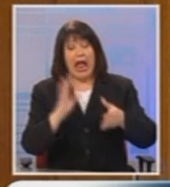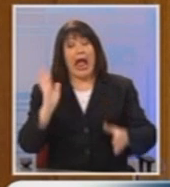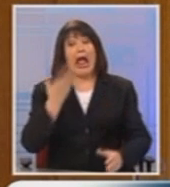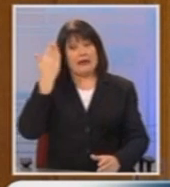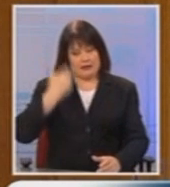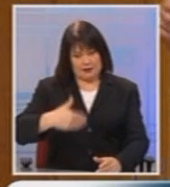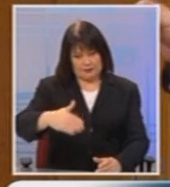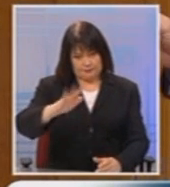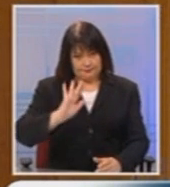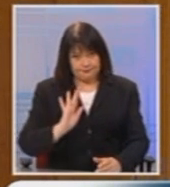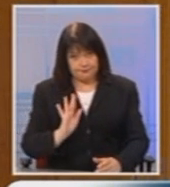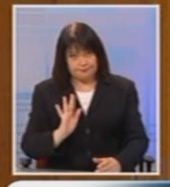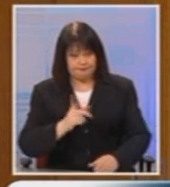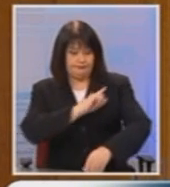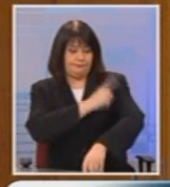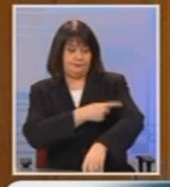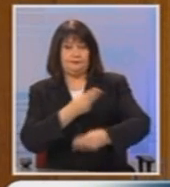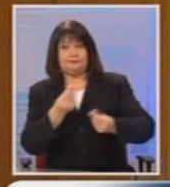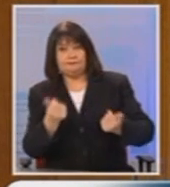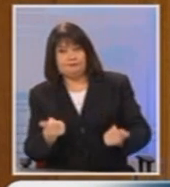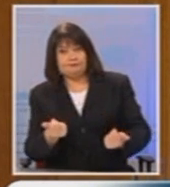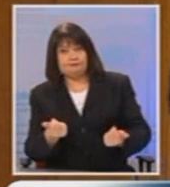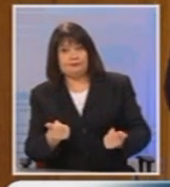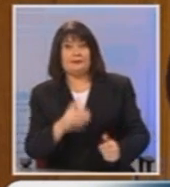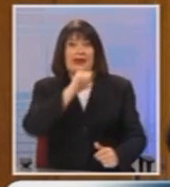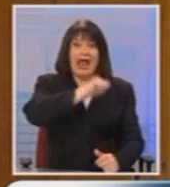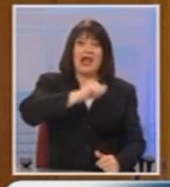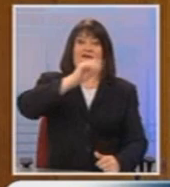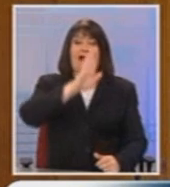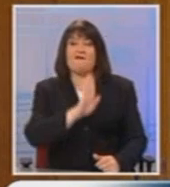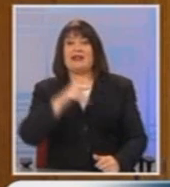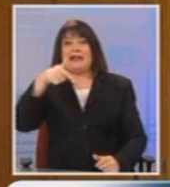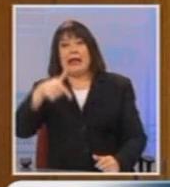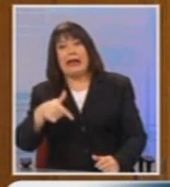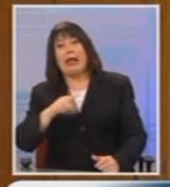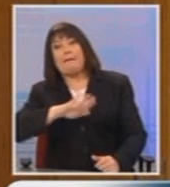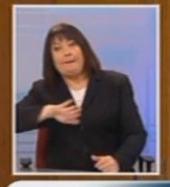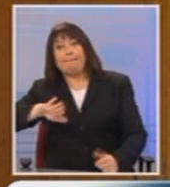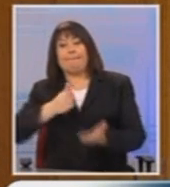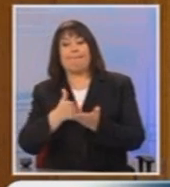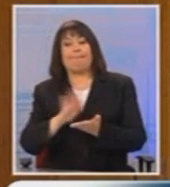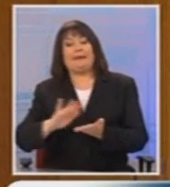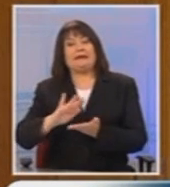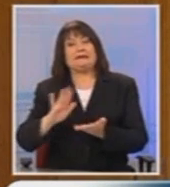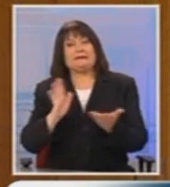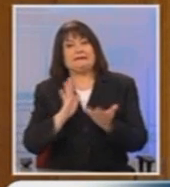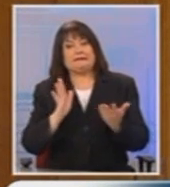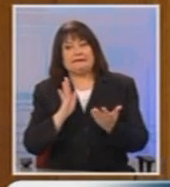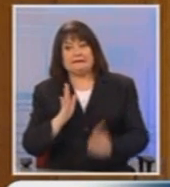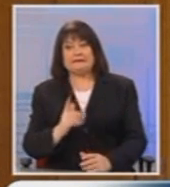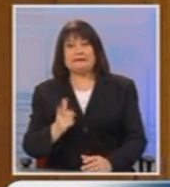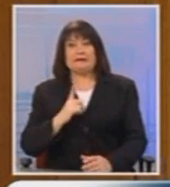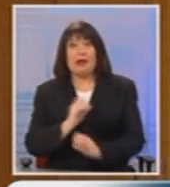σκέψη, στην ικανότητα να χαράξουμε σενάρια α, β, γ και μισό, λέω, το μισό μην το ξεχνάμε ποτέ, που είναι τα